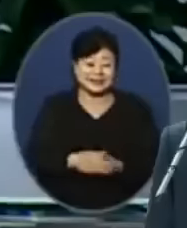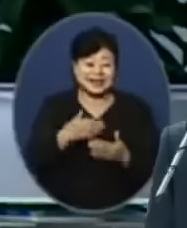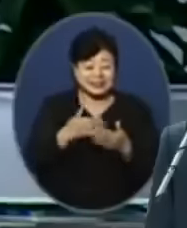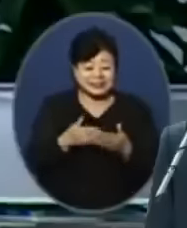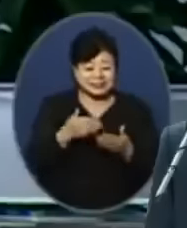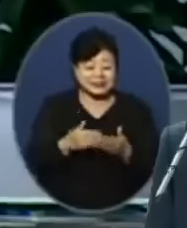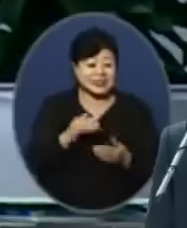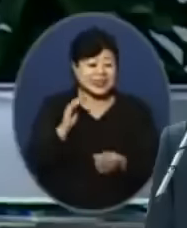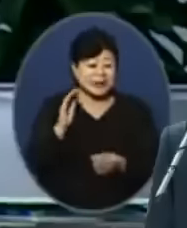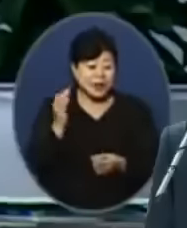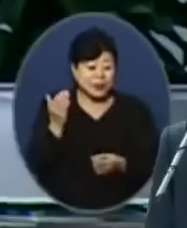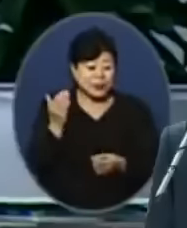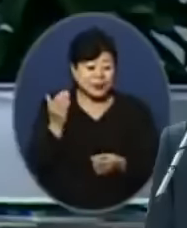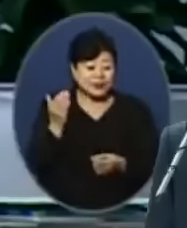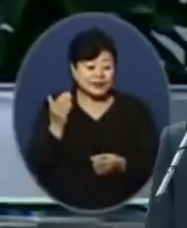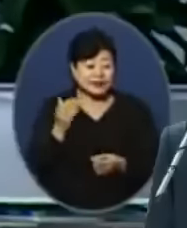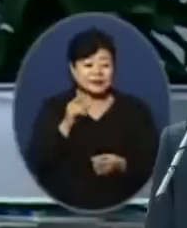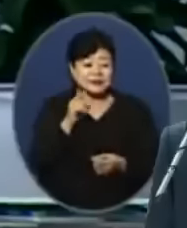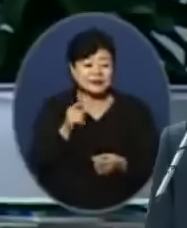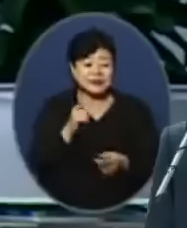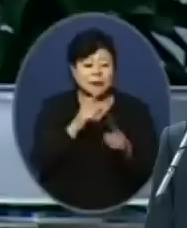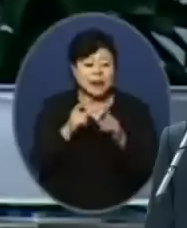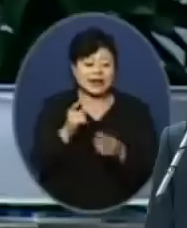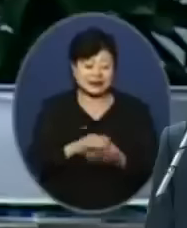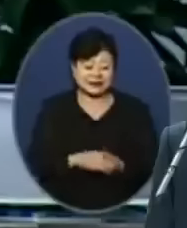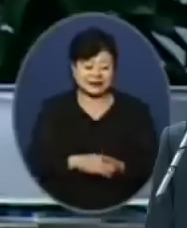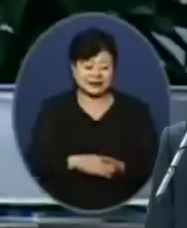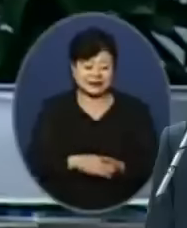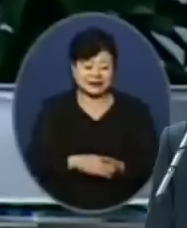그림을 그리게 되면 그것을 말하게 돼요.